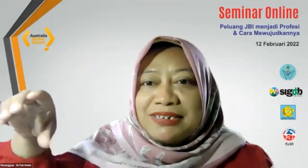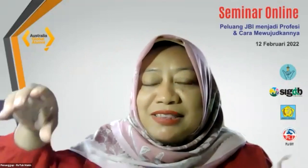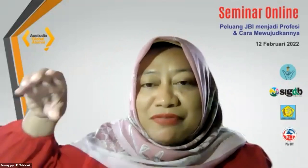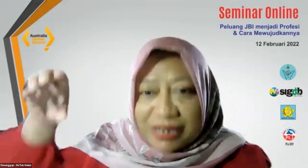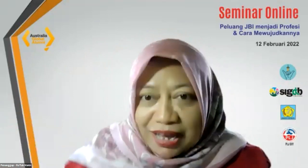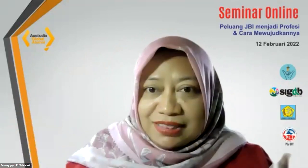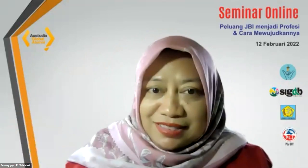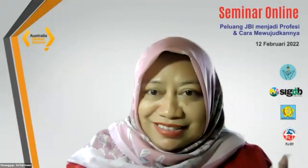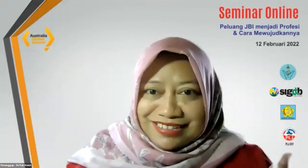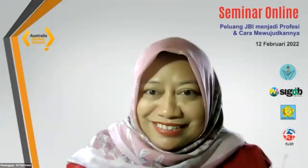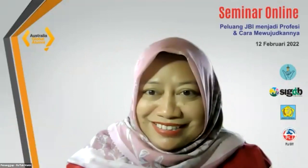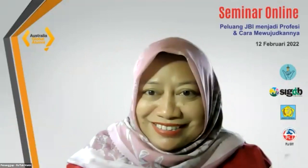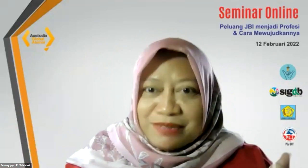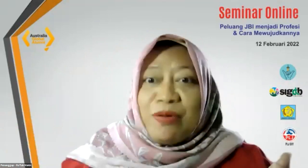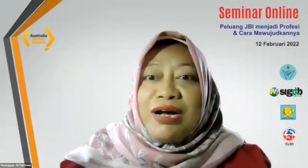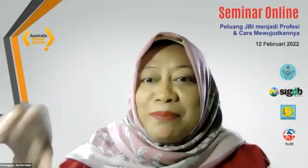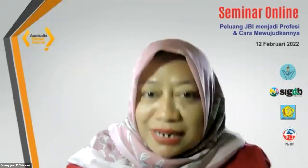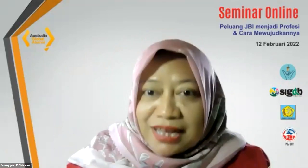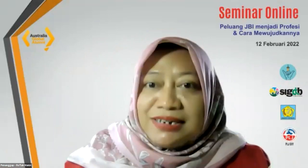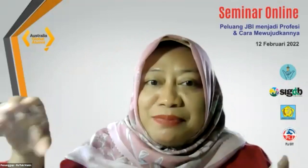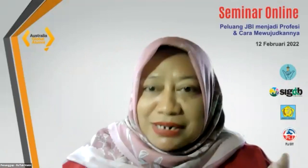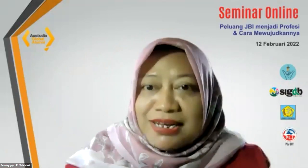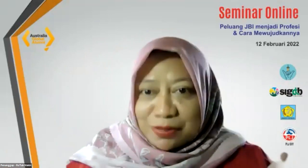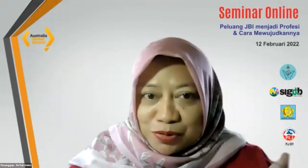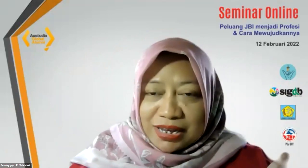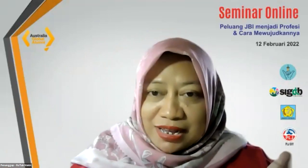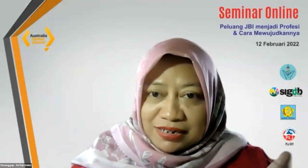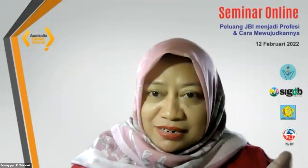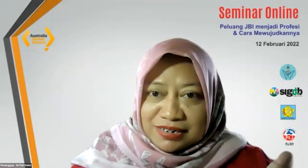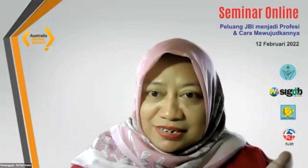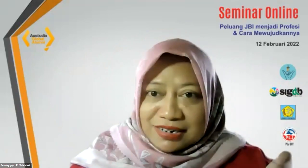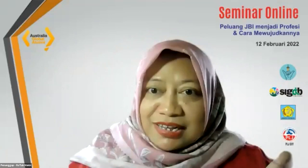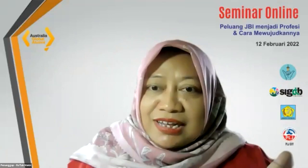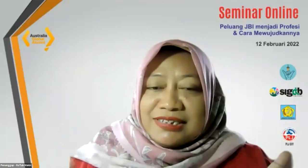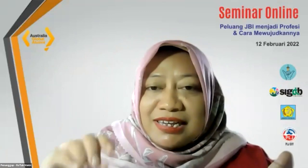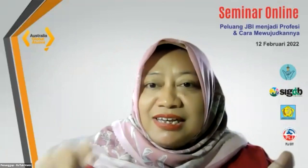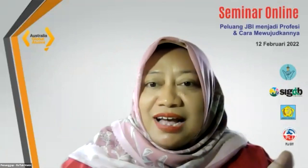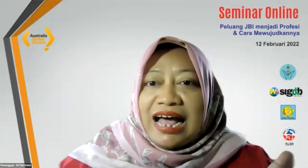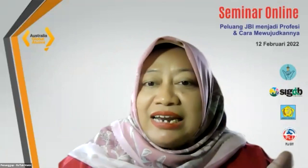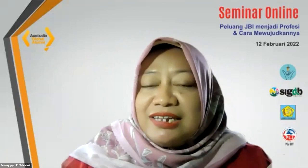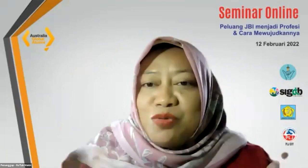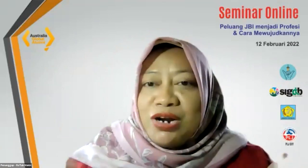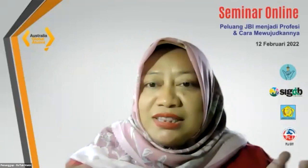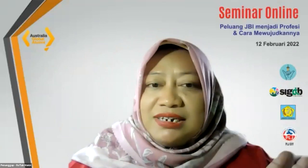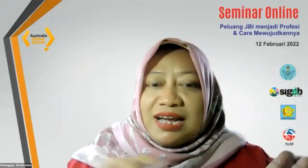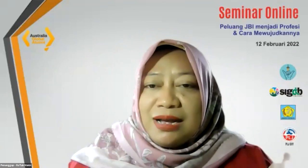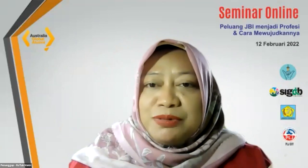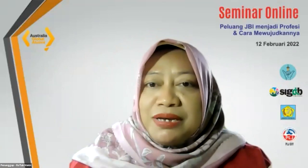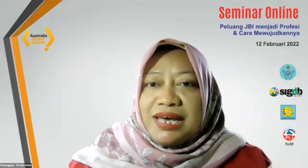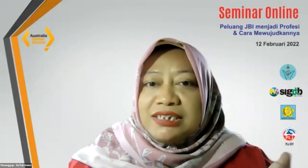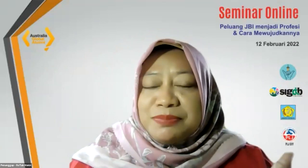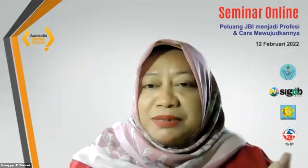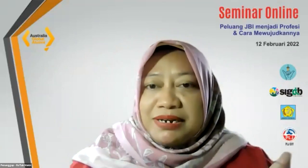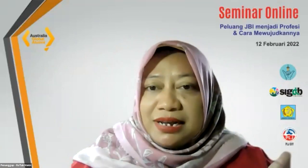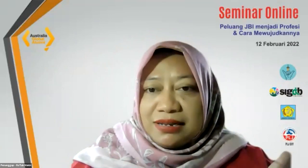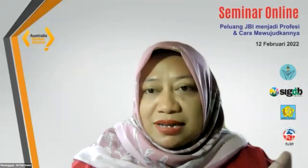yang bersertifikat Hai di bawah Kementerian Pendidikan Kebudayaan Sehingga anda semua nanti dianggap